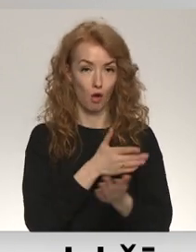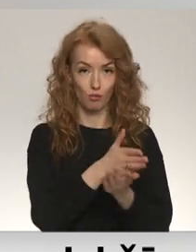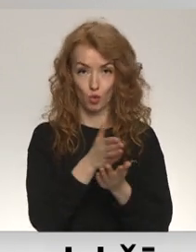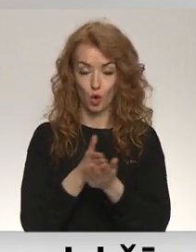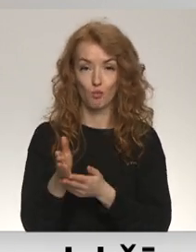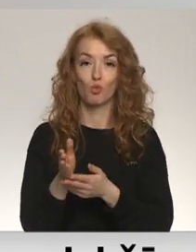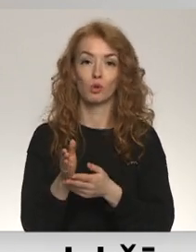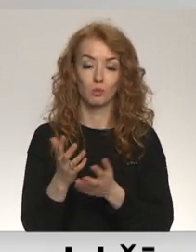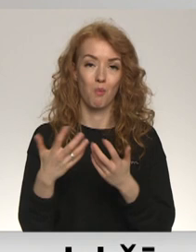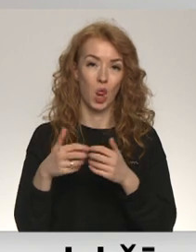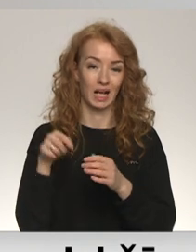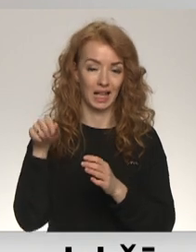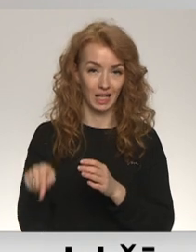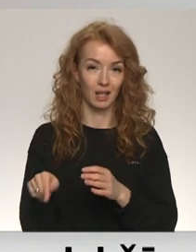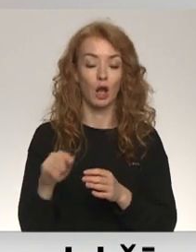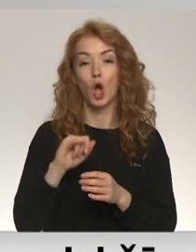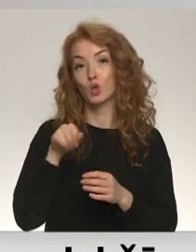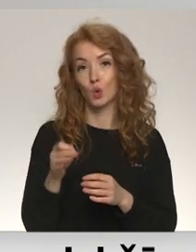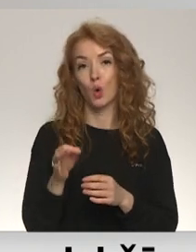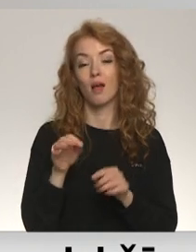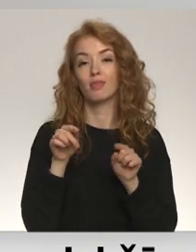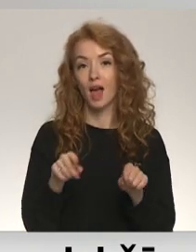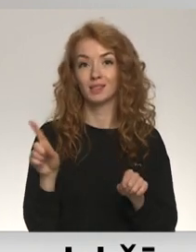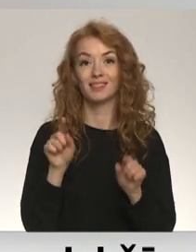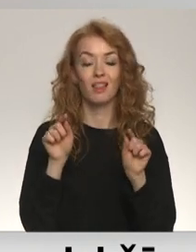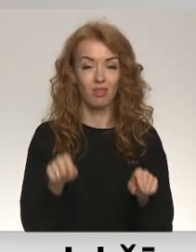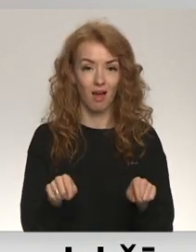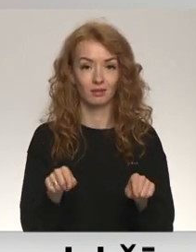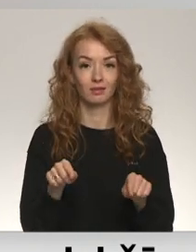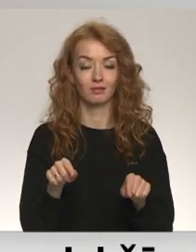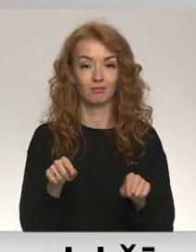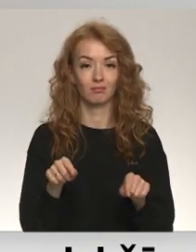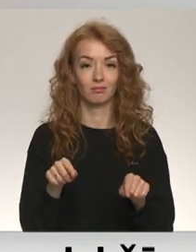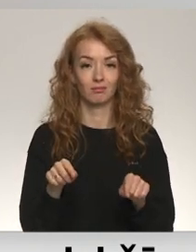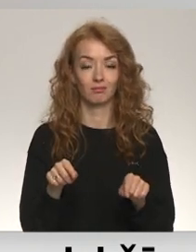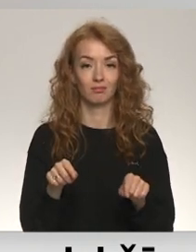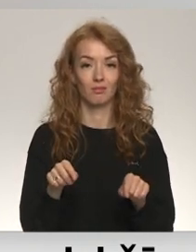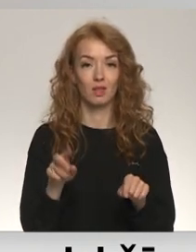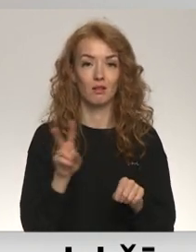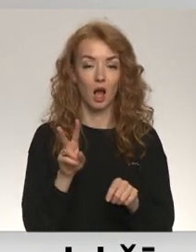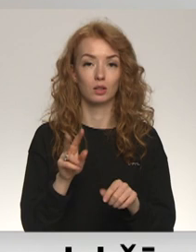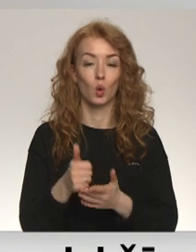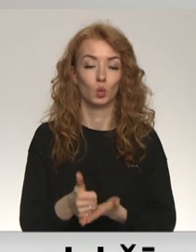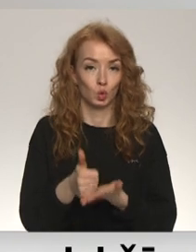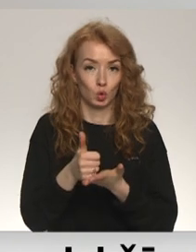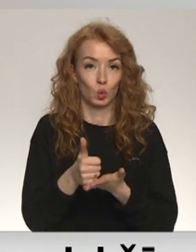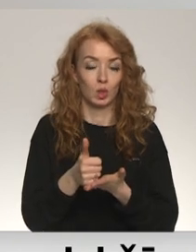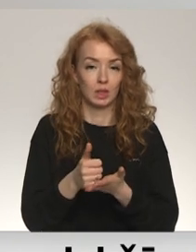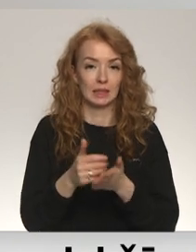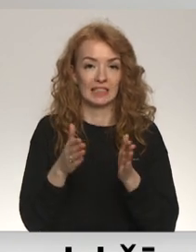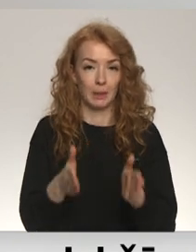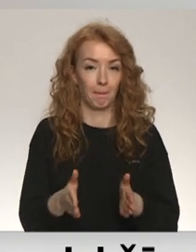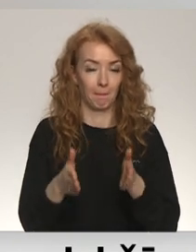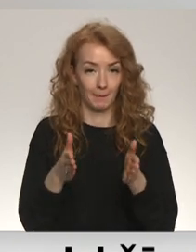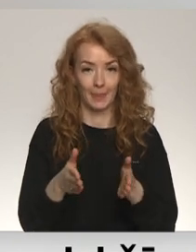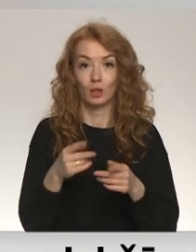tieši stacionārajos pakalpojumos, jo tas ir tas, kas tur to slimnīcu virs ūdens,